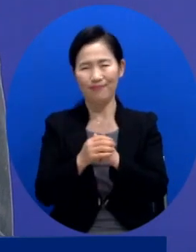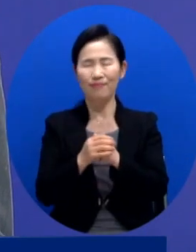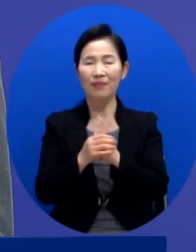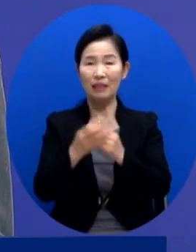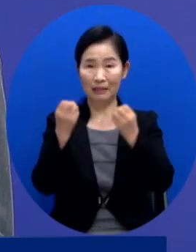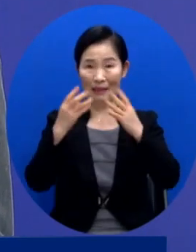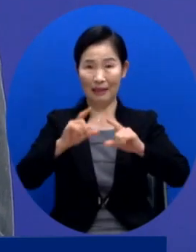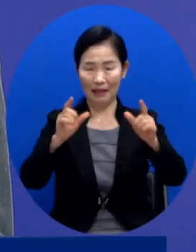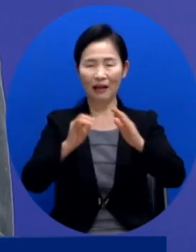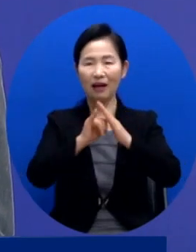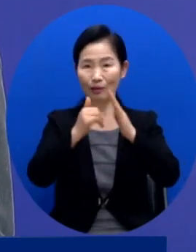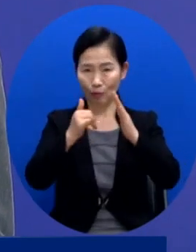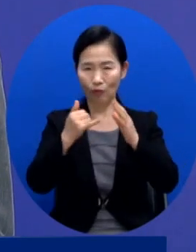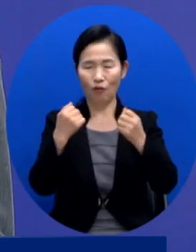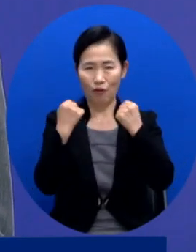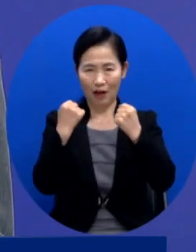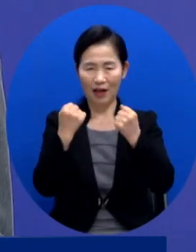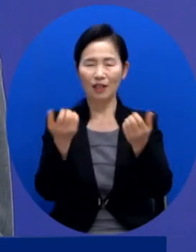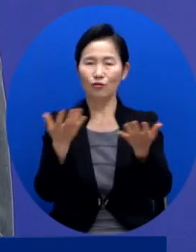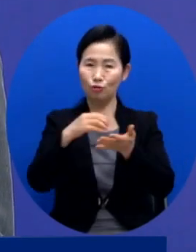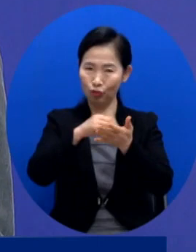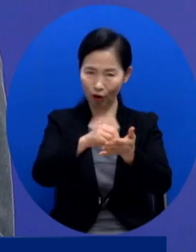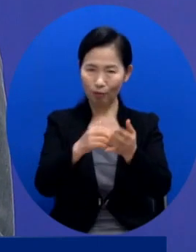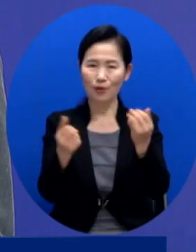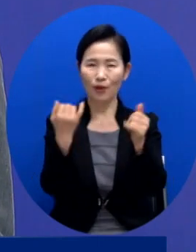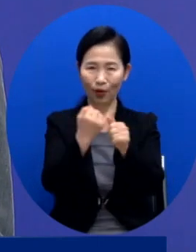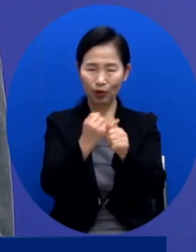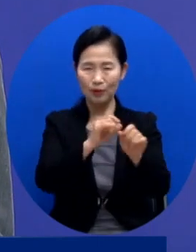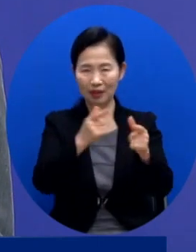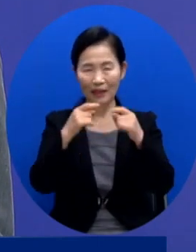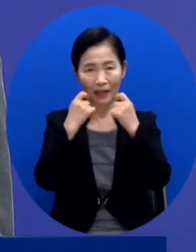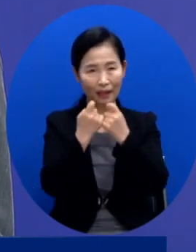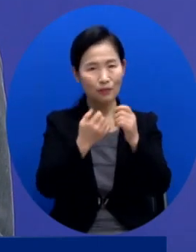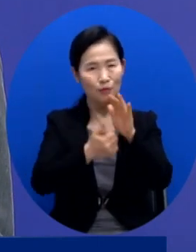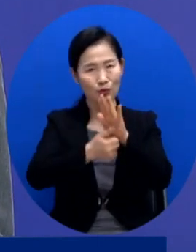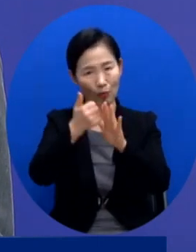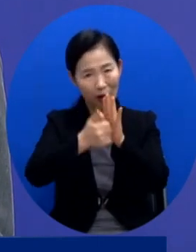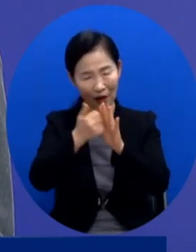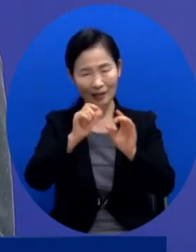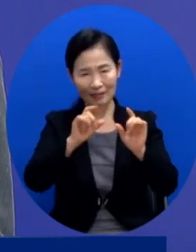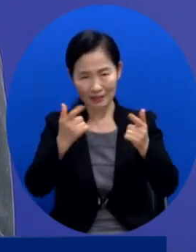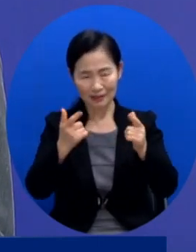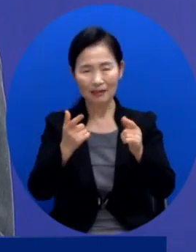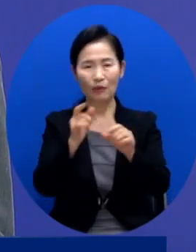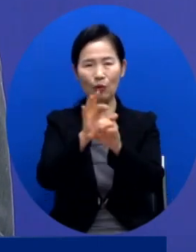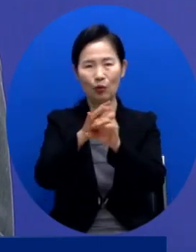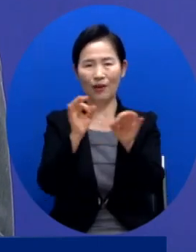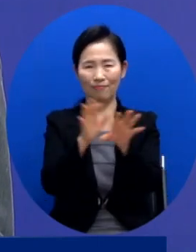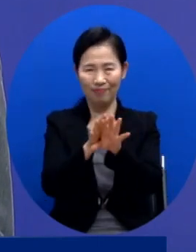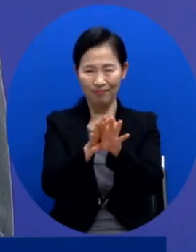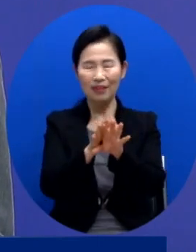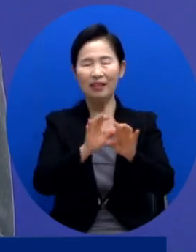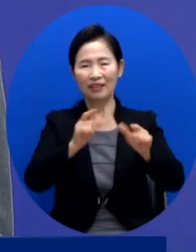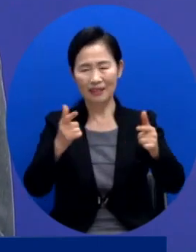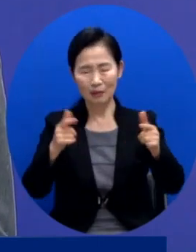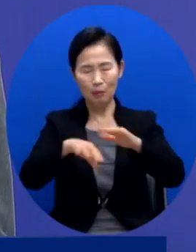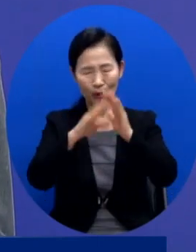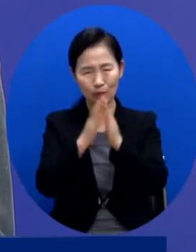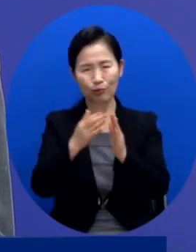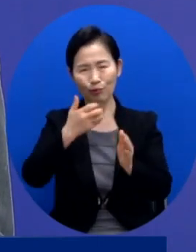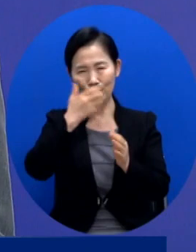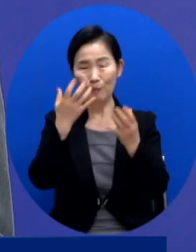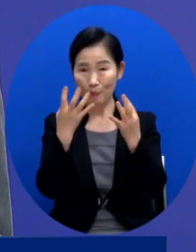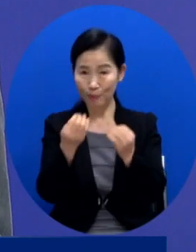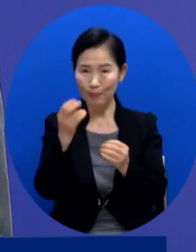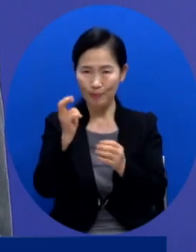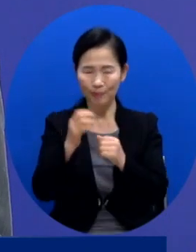가족의 건강과 취업, 결혼 등 개인적인 소망부터 코로나19 종식까지 다양한 바람들이 있을 것 같은데요.